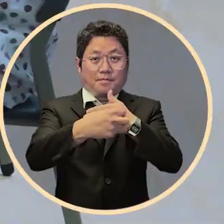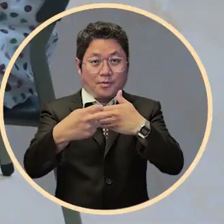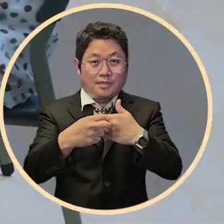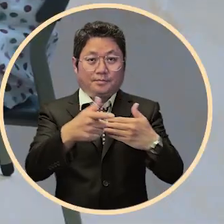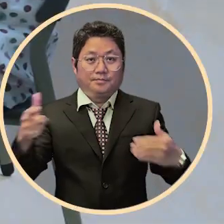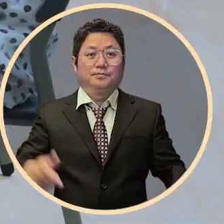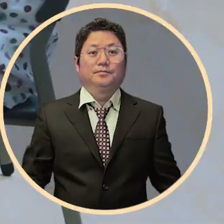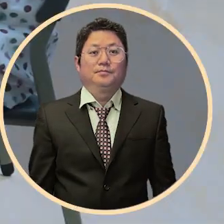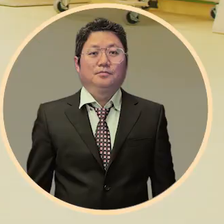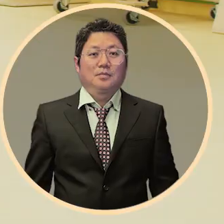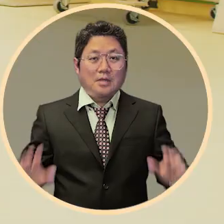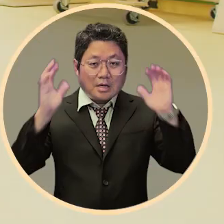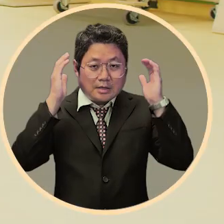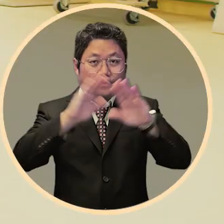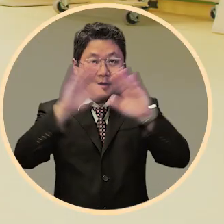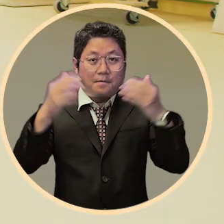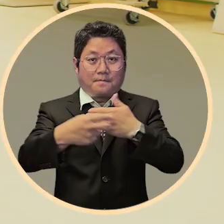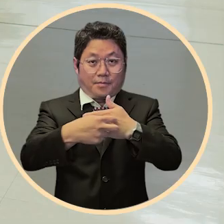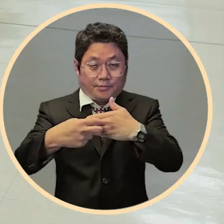체온병동 및